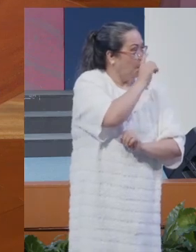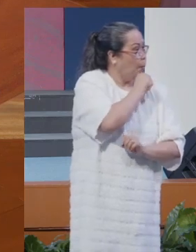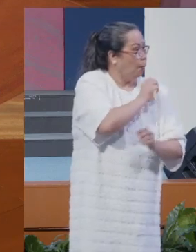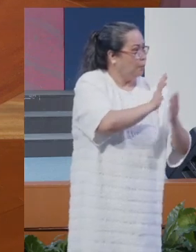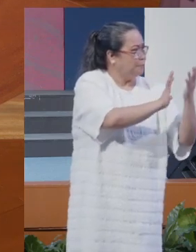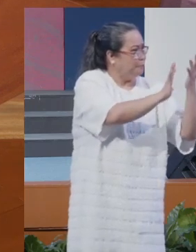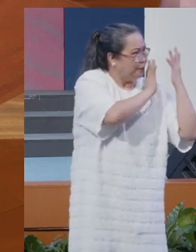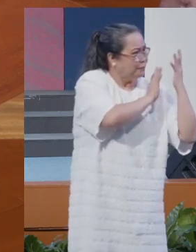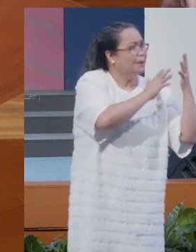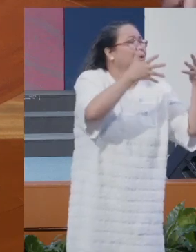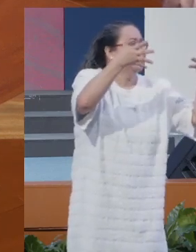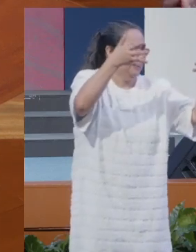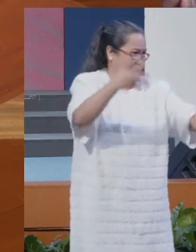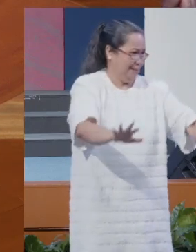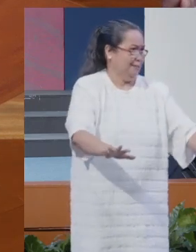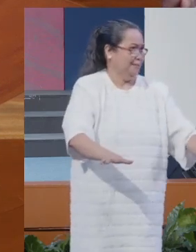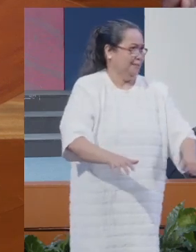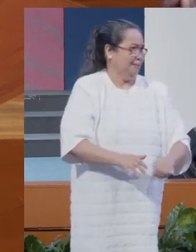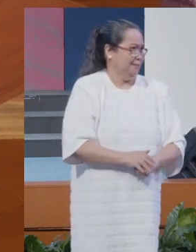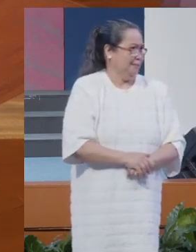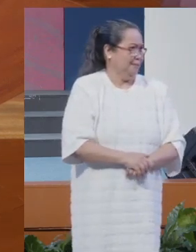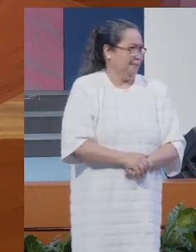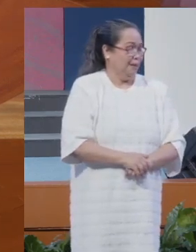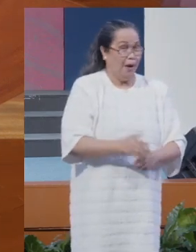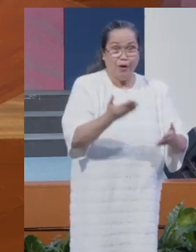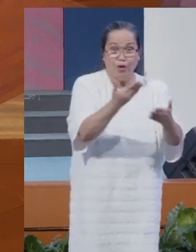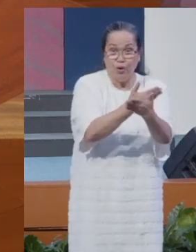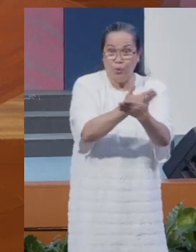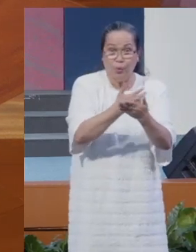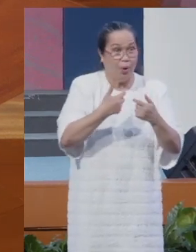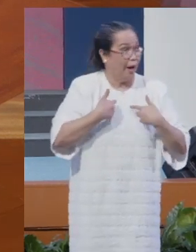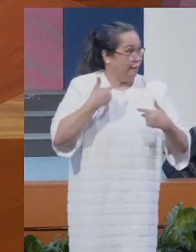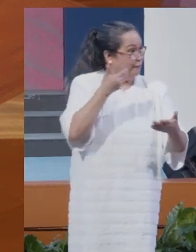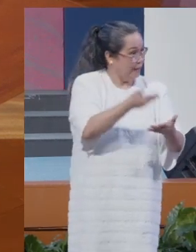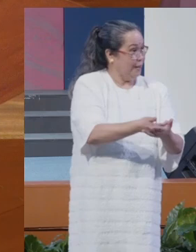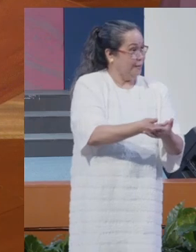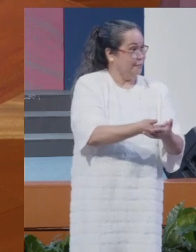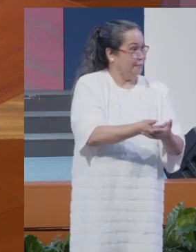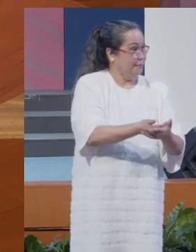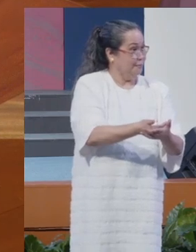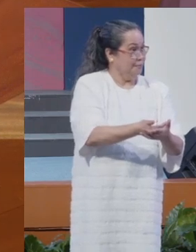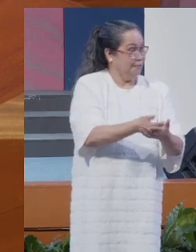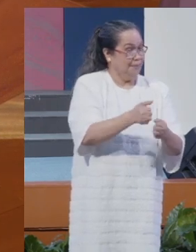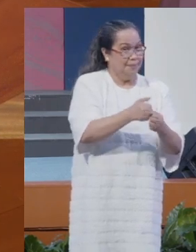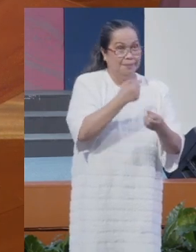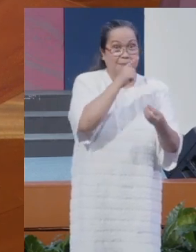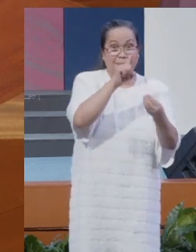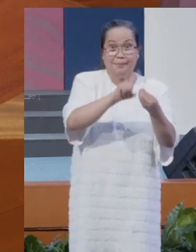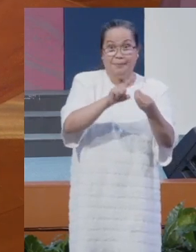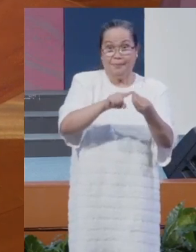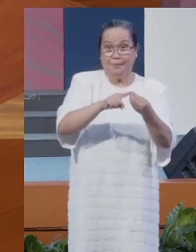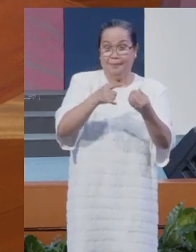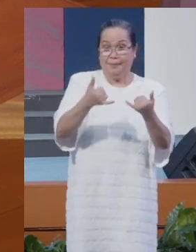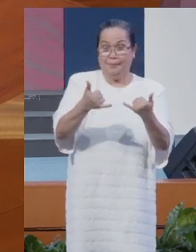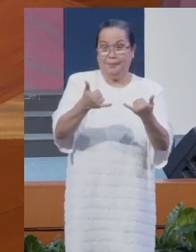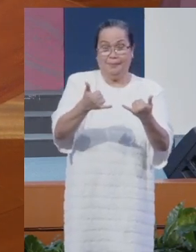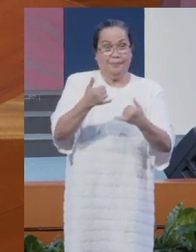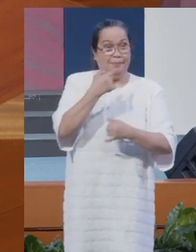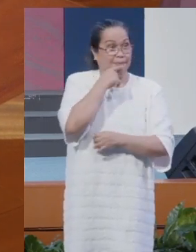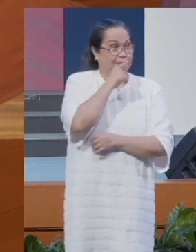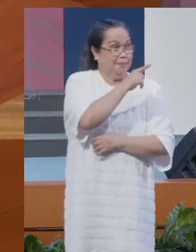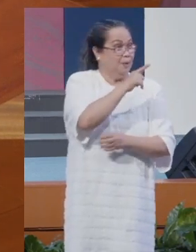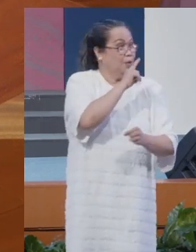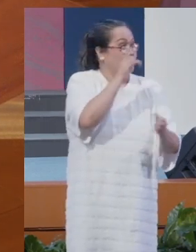ay lipas na at ang bago ay narito na. Ang pinag-uusapan nating mga kapatid ay yung